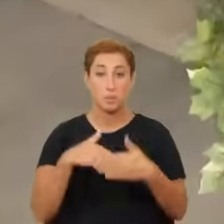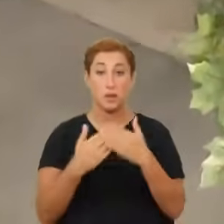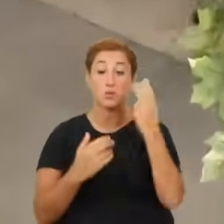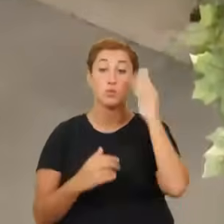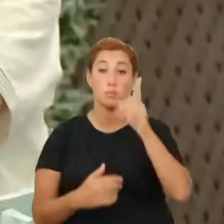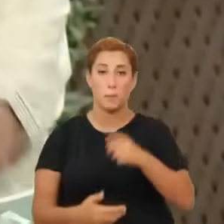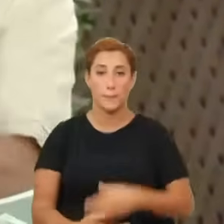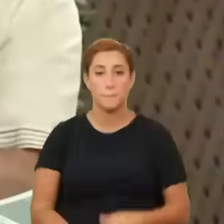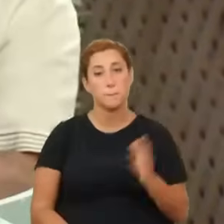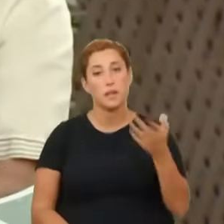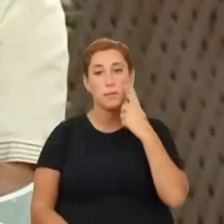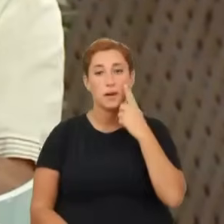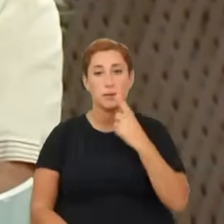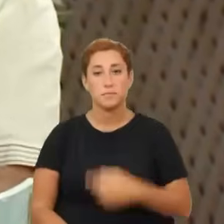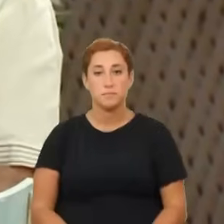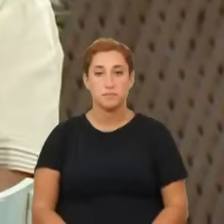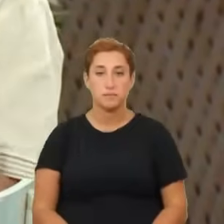Biletlerin dolu ha. Hadi bakalım.